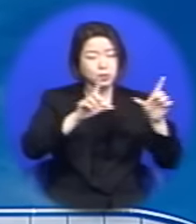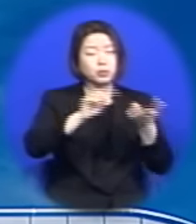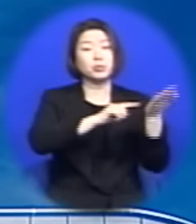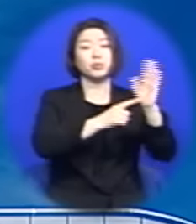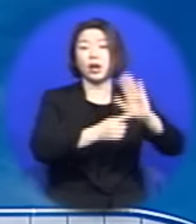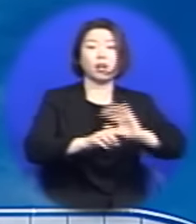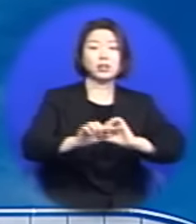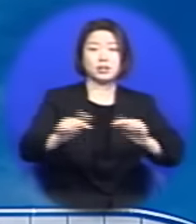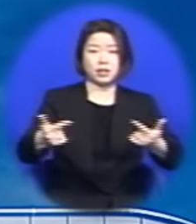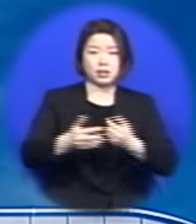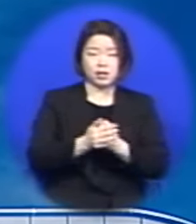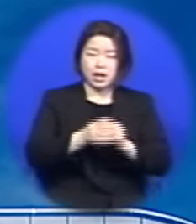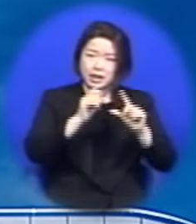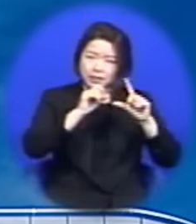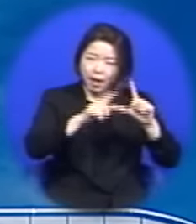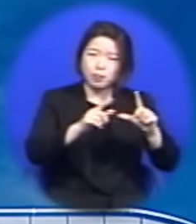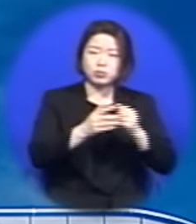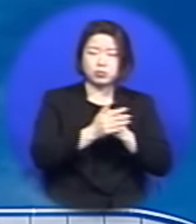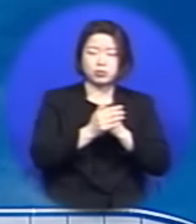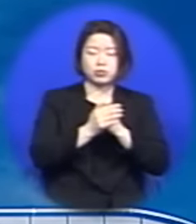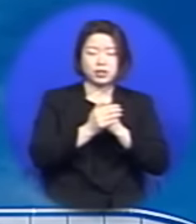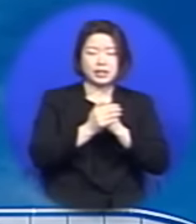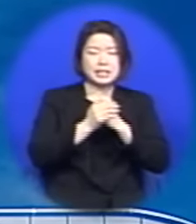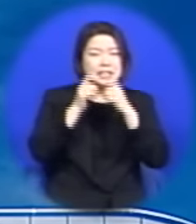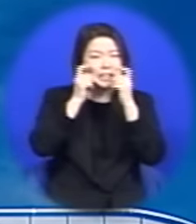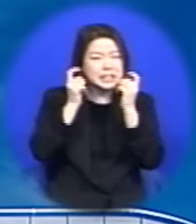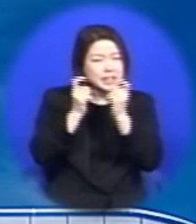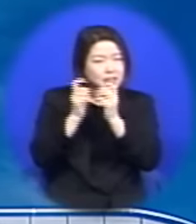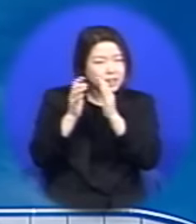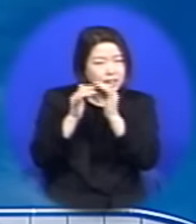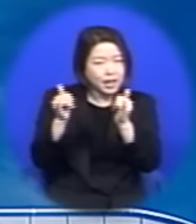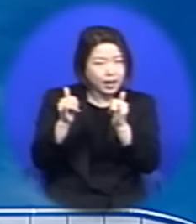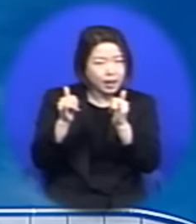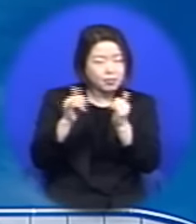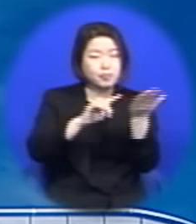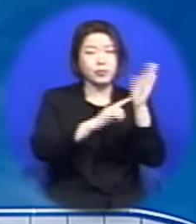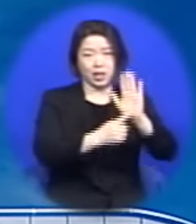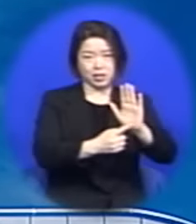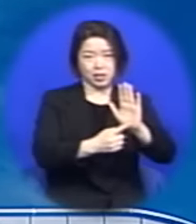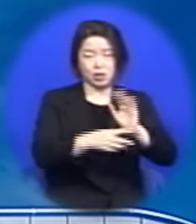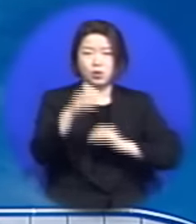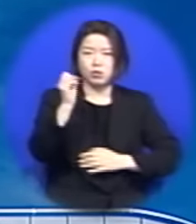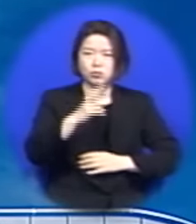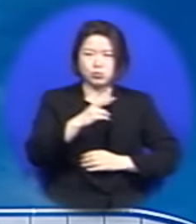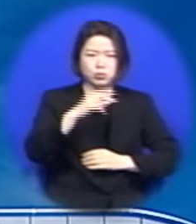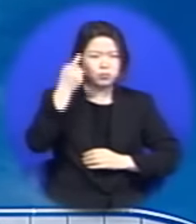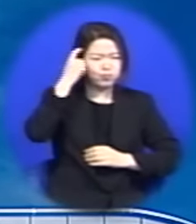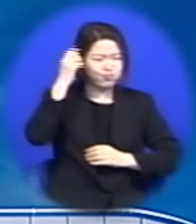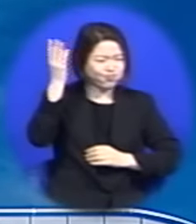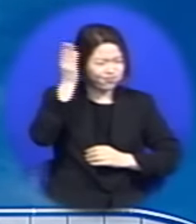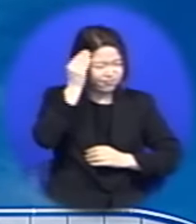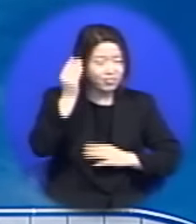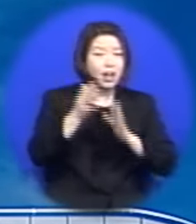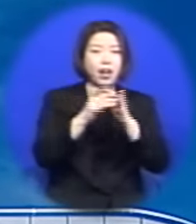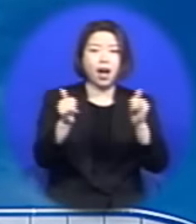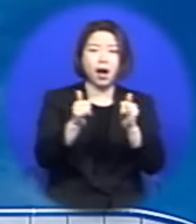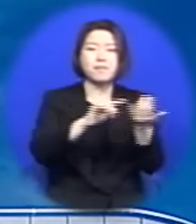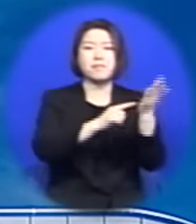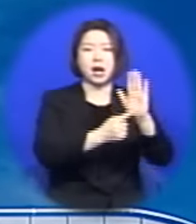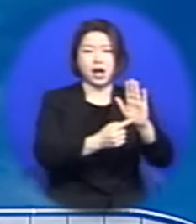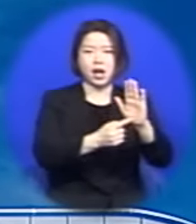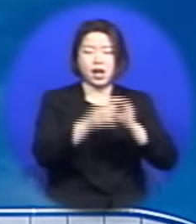없어요 대부분 아주 이기적인 사람의 모습으로 또는 아주 몰상식한 사람으로